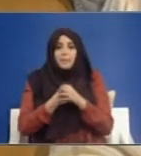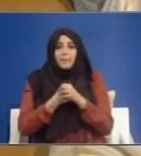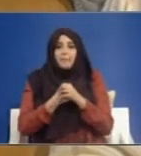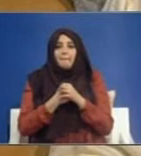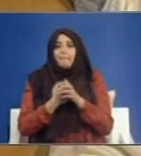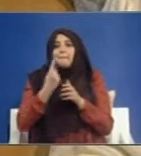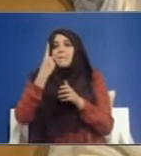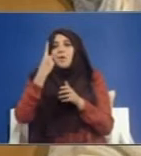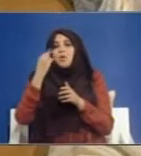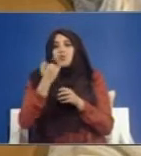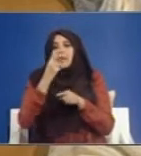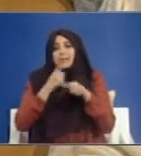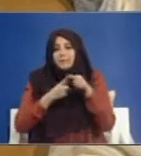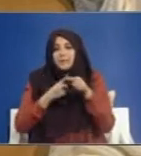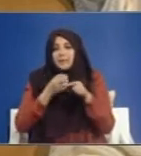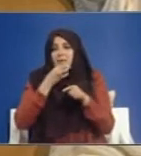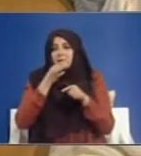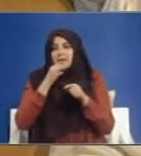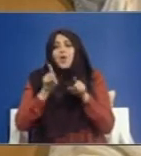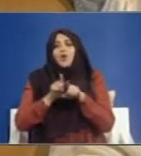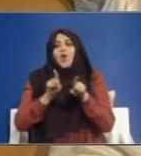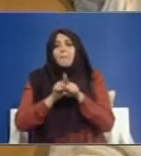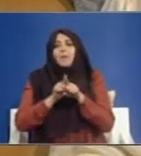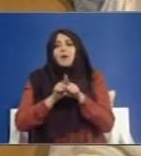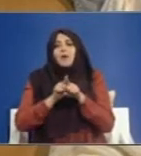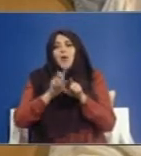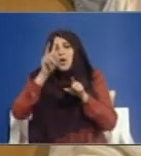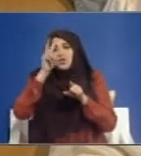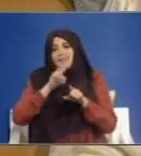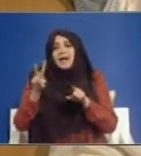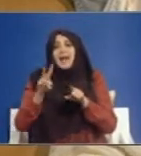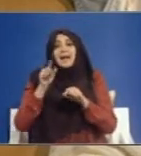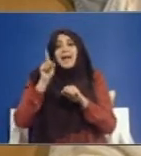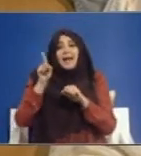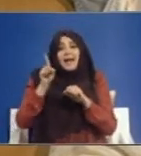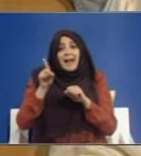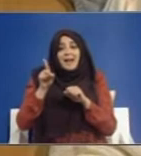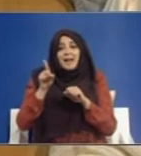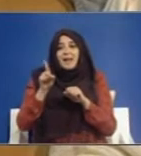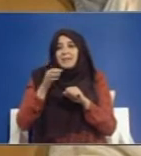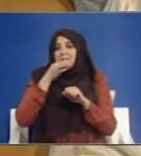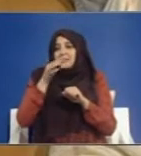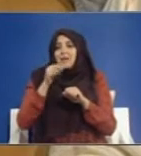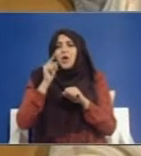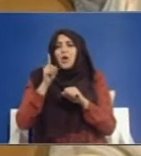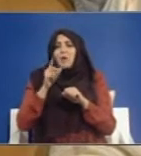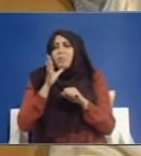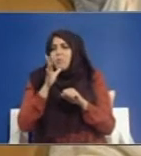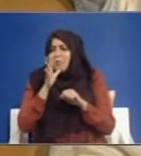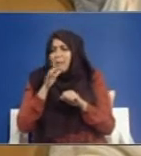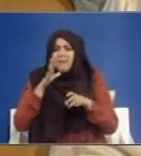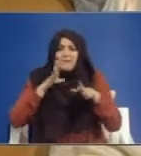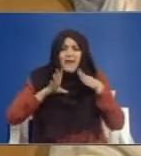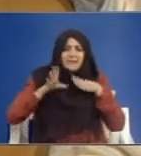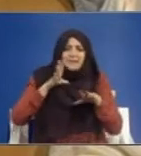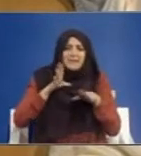يوم ونصف فقط فقال هناك صفة التغليب فمدام يعني لما تكون عجزانة وعيانة